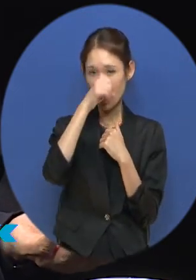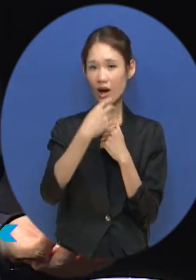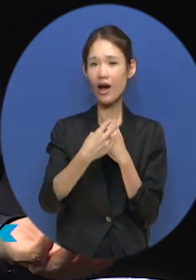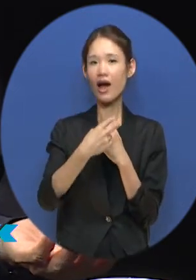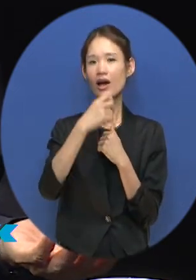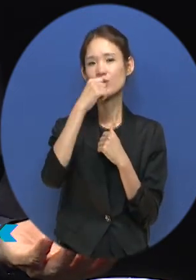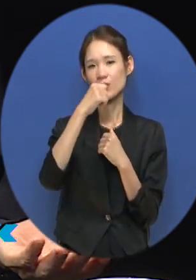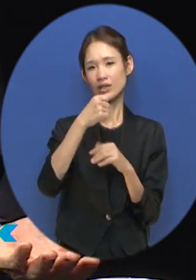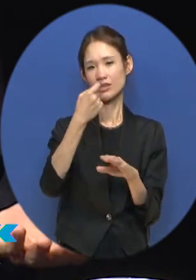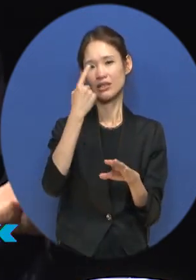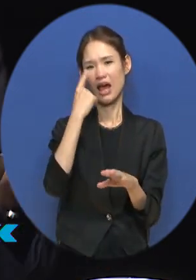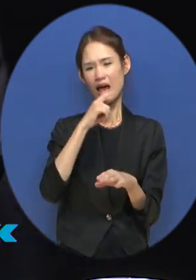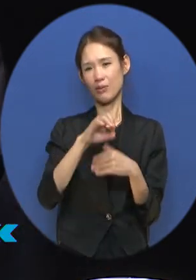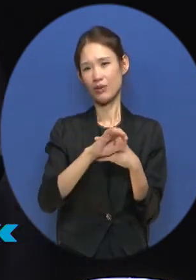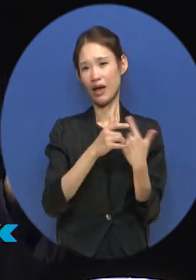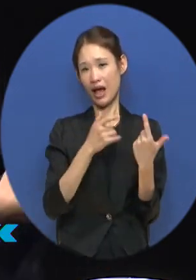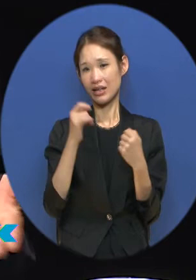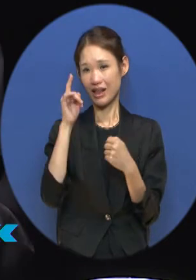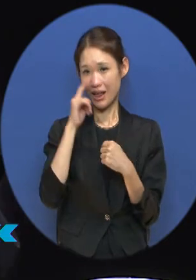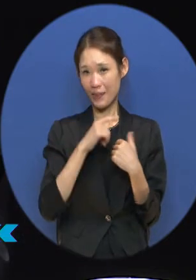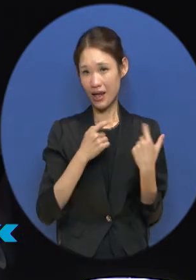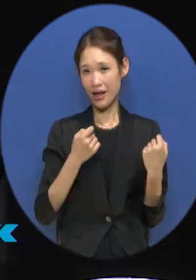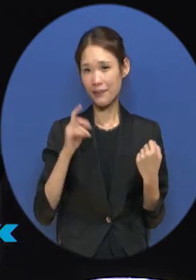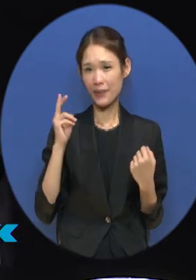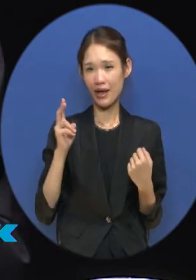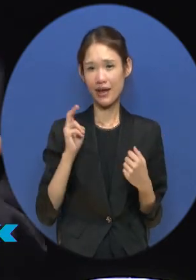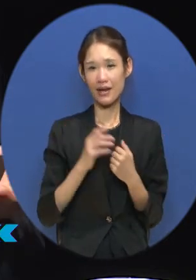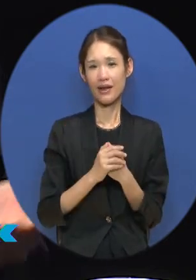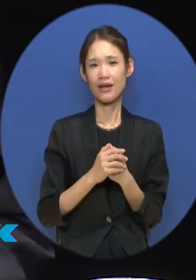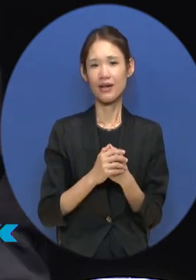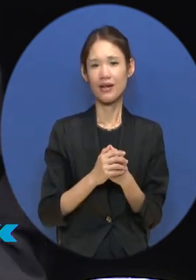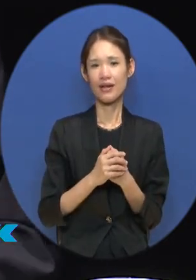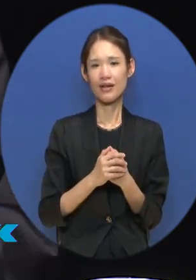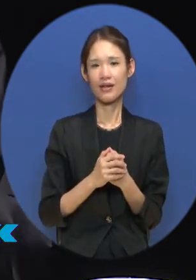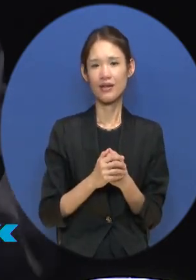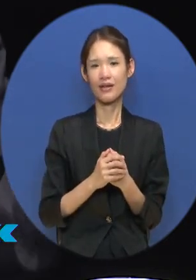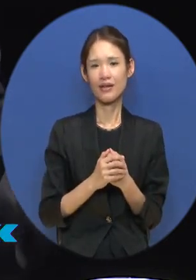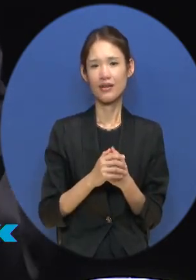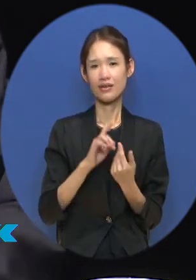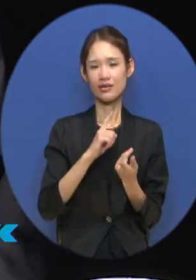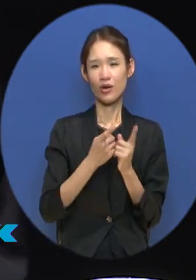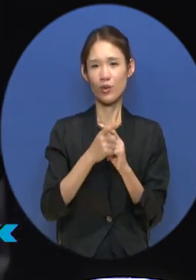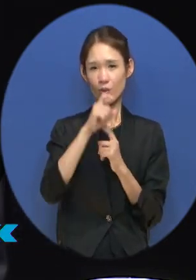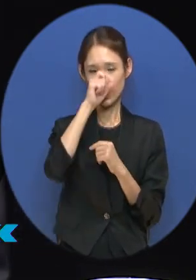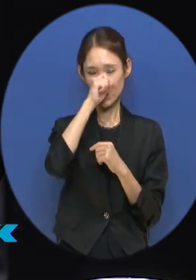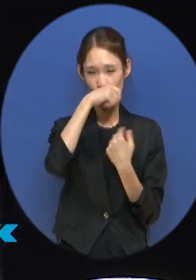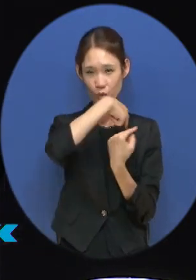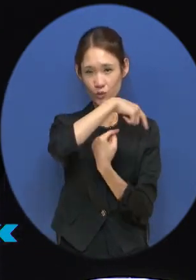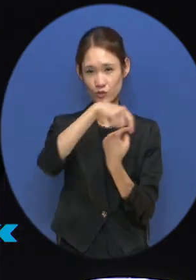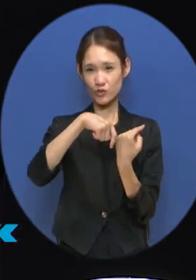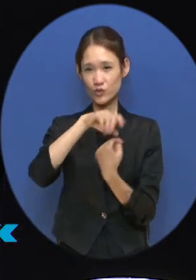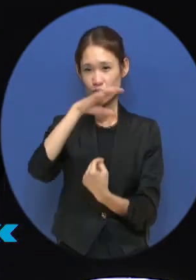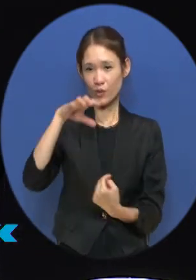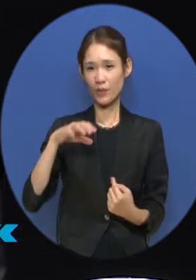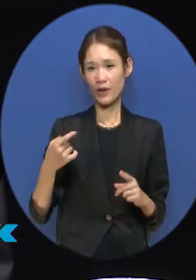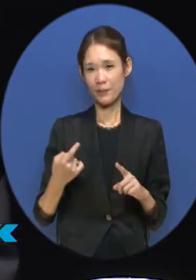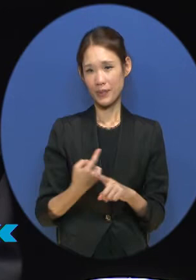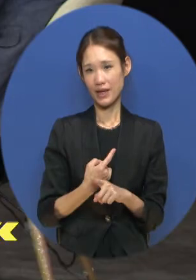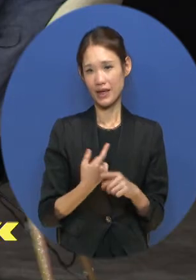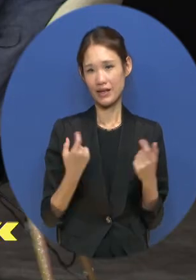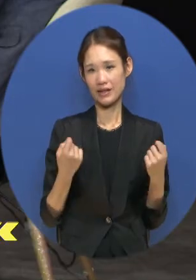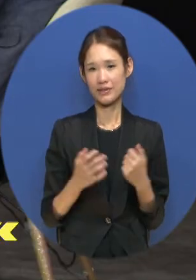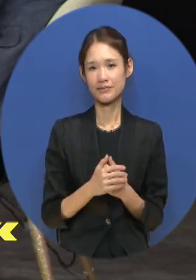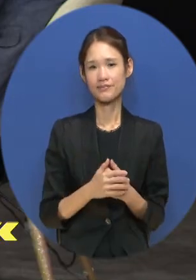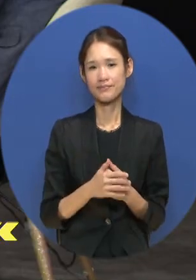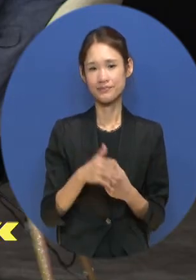좋고 네. 또 나쁘면 또 같이 또 나빠지기 때문에 흐름이 네. 같이 가기 때문에 서로 선순환 구조로 가야 되지 않을까 싶습니다. 네. 네.